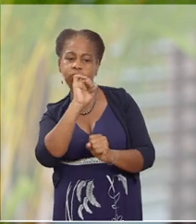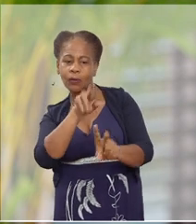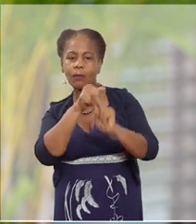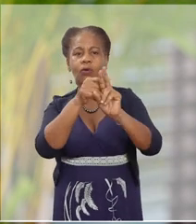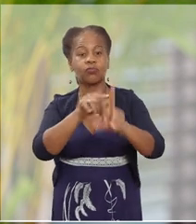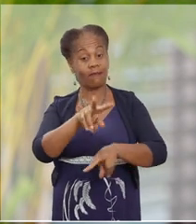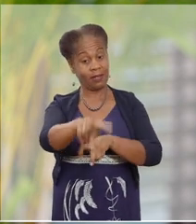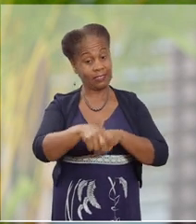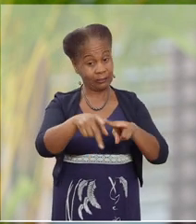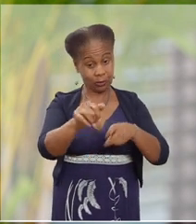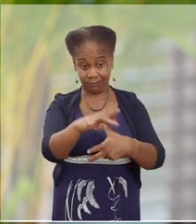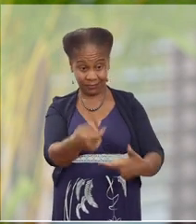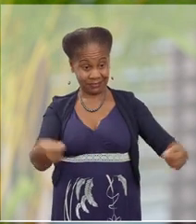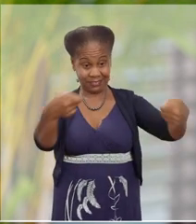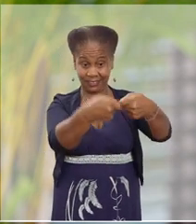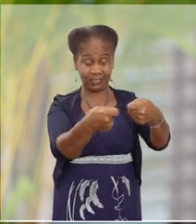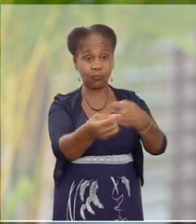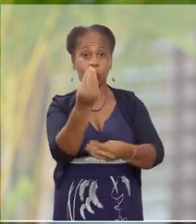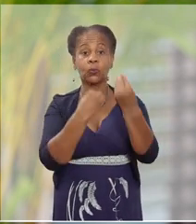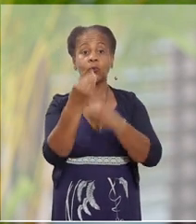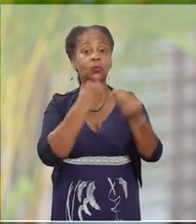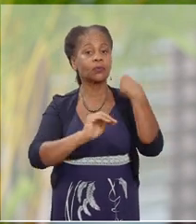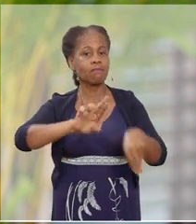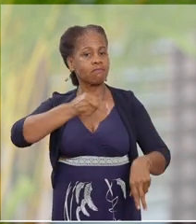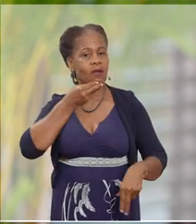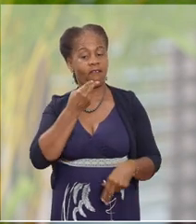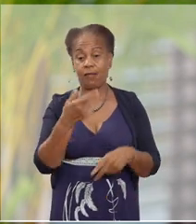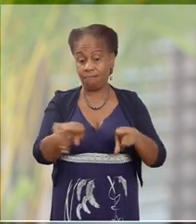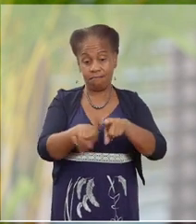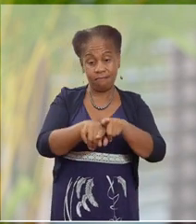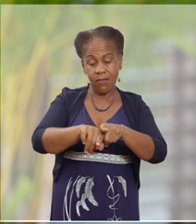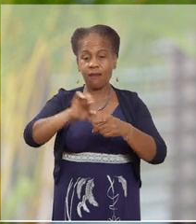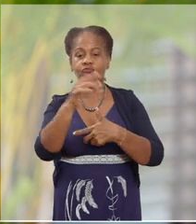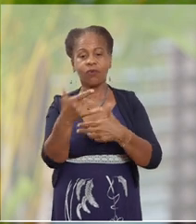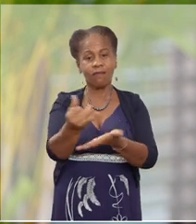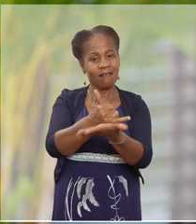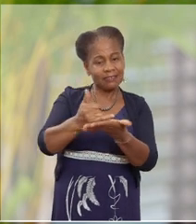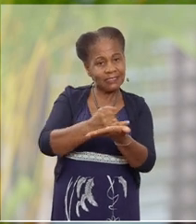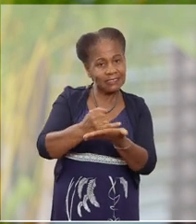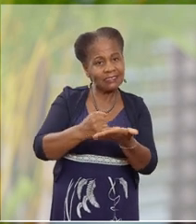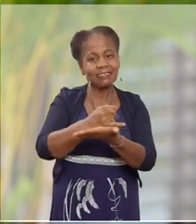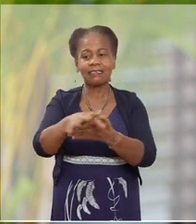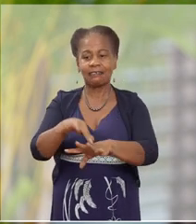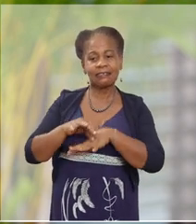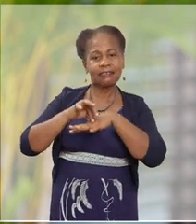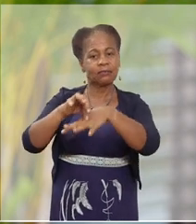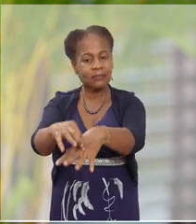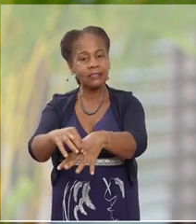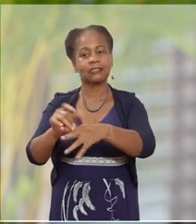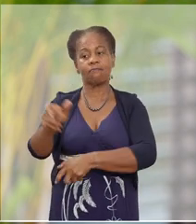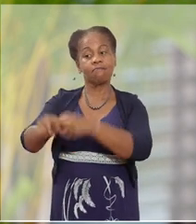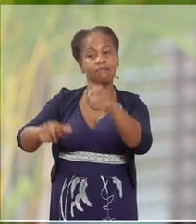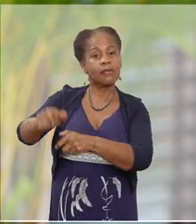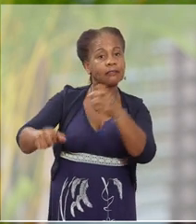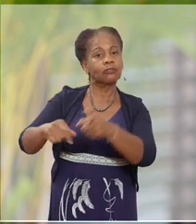capable de nourrir le pays pour assurer un développement ambitieux de l'artisanat pour accompagner les